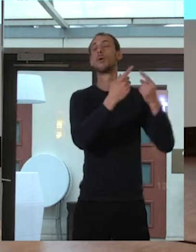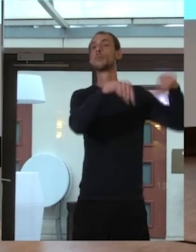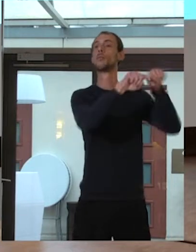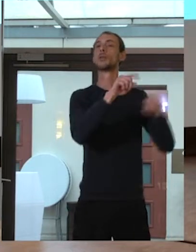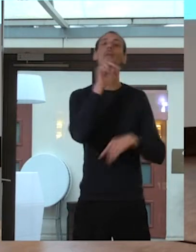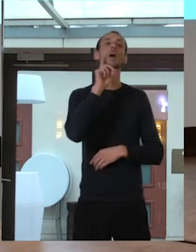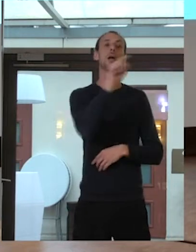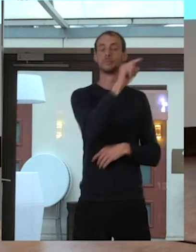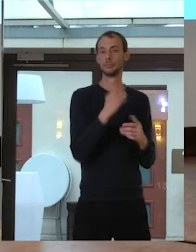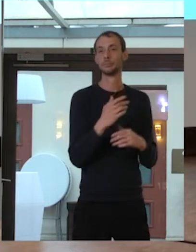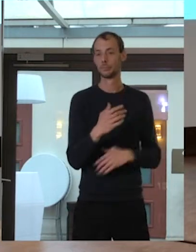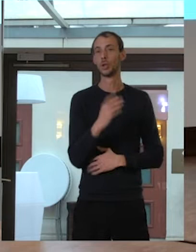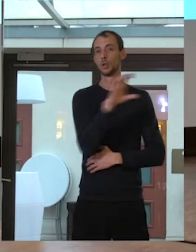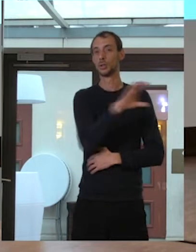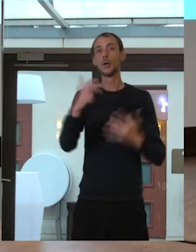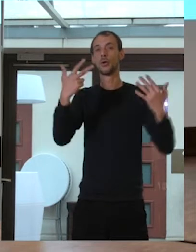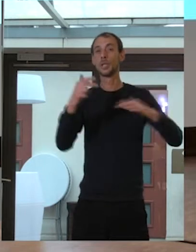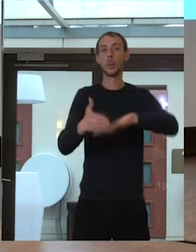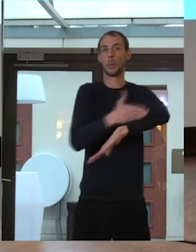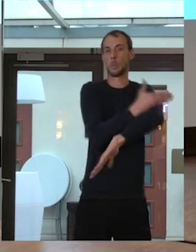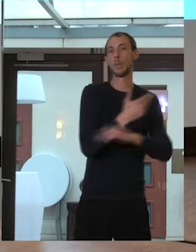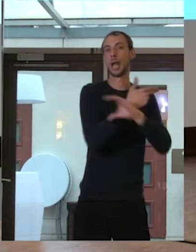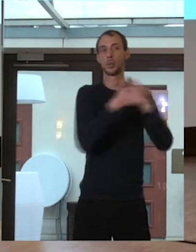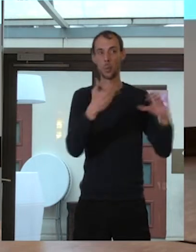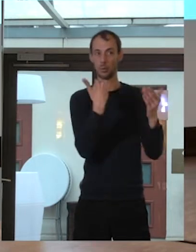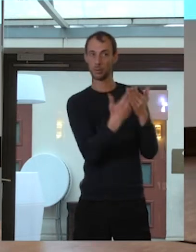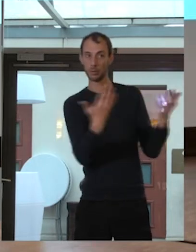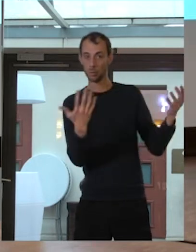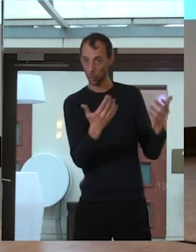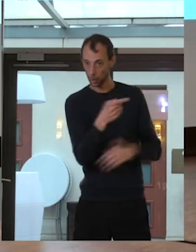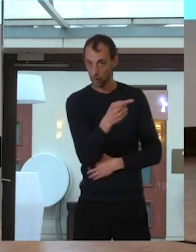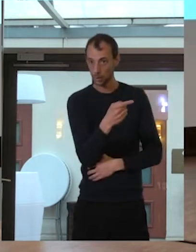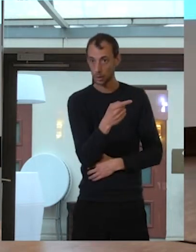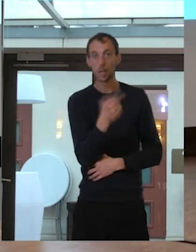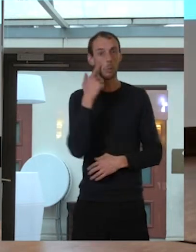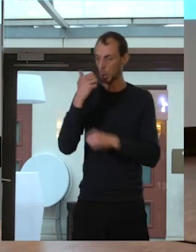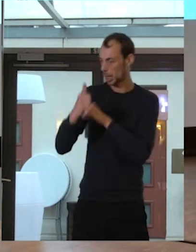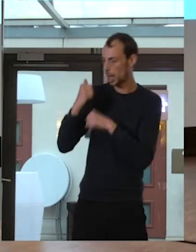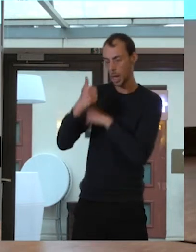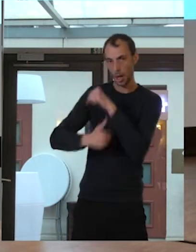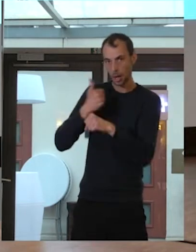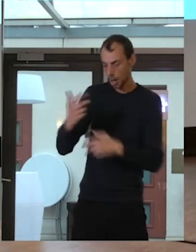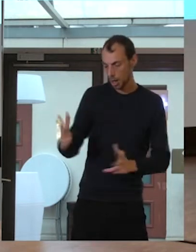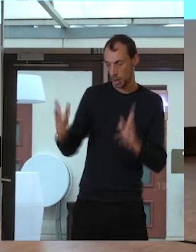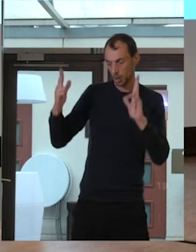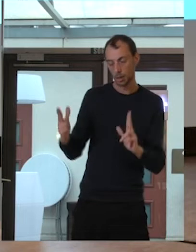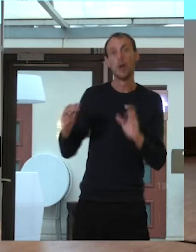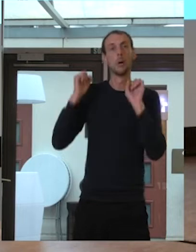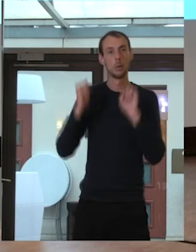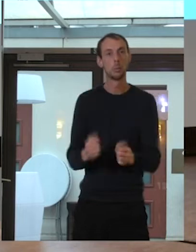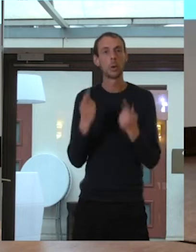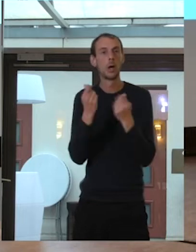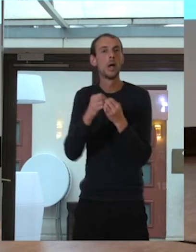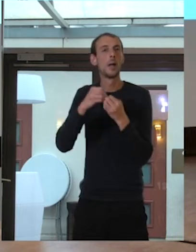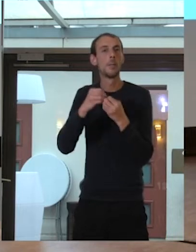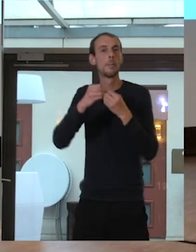118 milliards d'euros, ce sont les pertes de richesses estimées chaque année en France en raison des